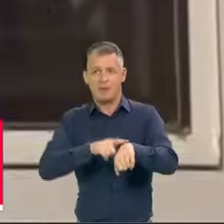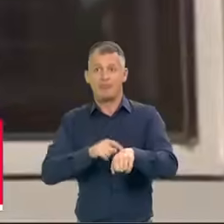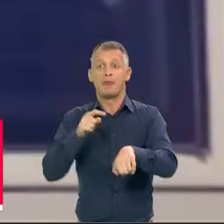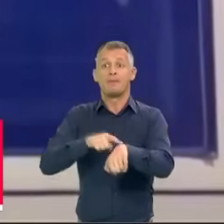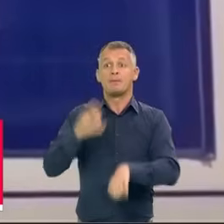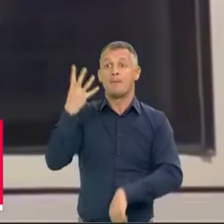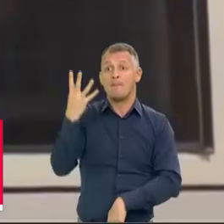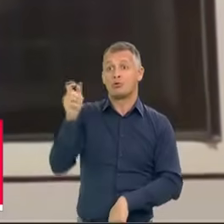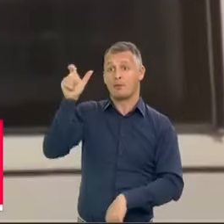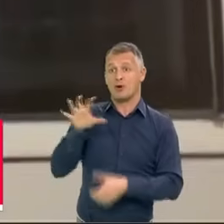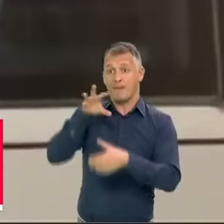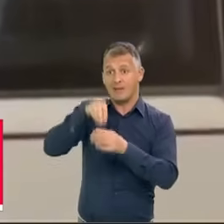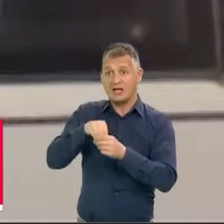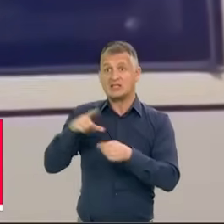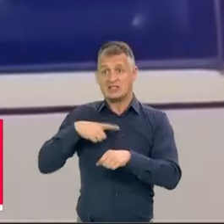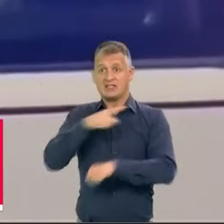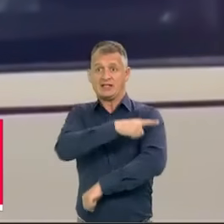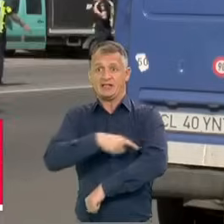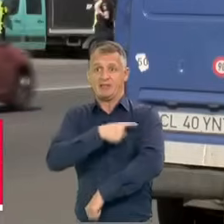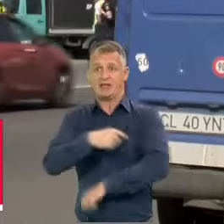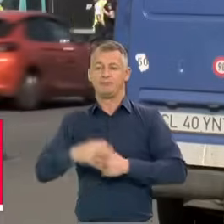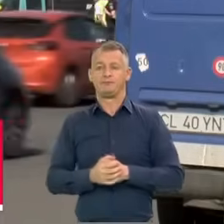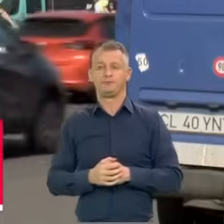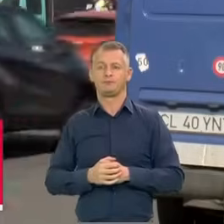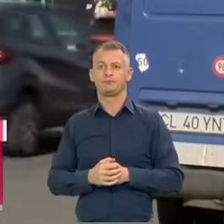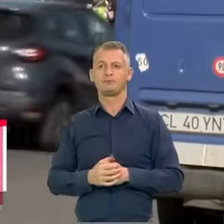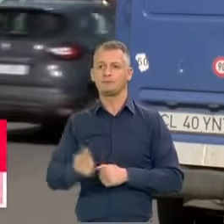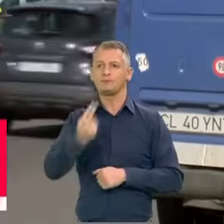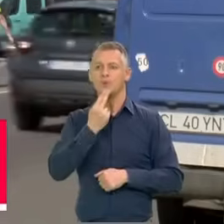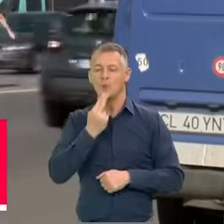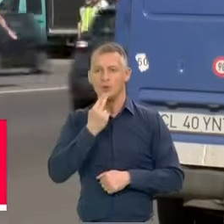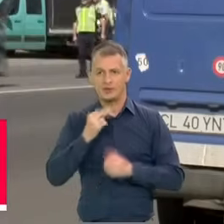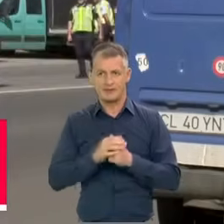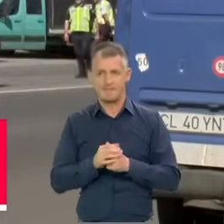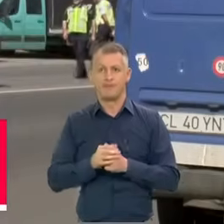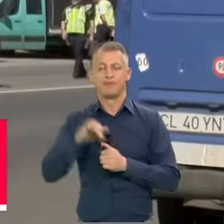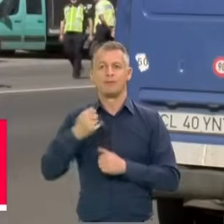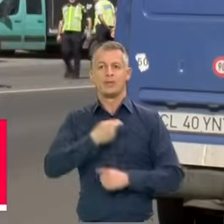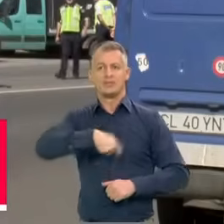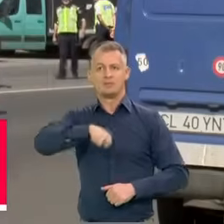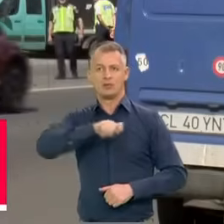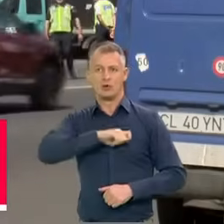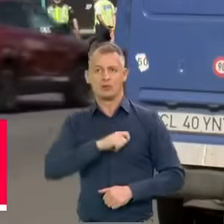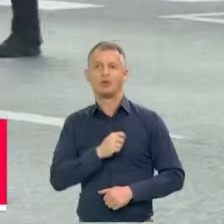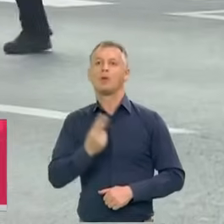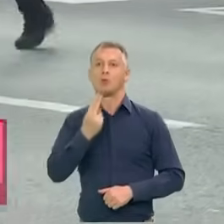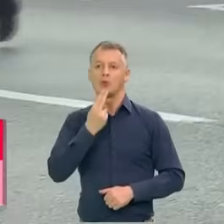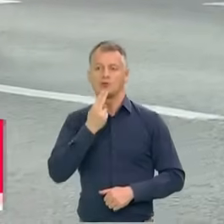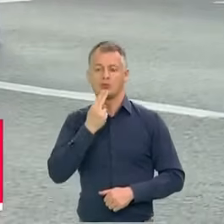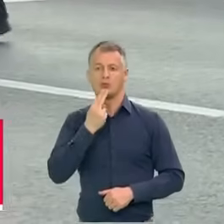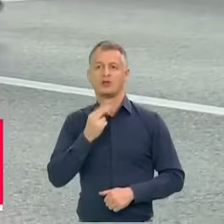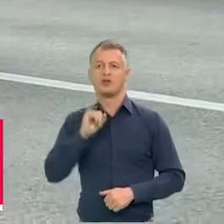patru dintre cei implicați Sunt internați în spital organele de cercetare penală din cadrul Inspectoratului de Poliție Județean Ilfov